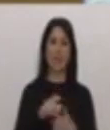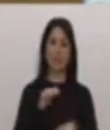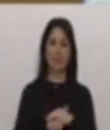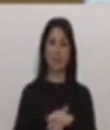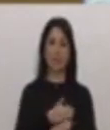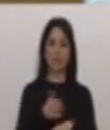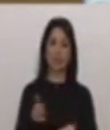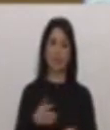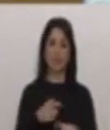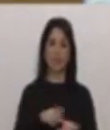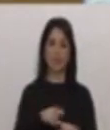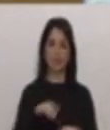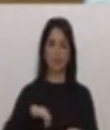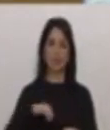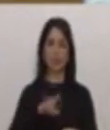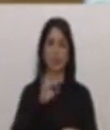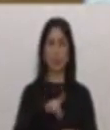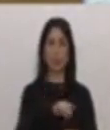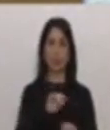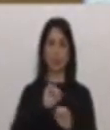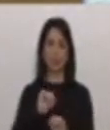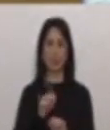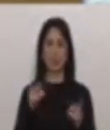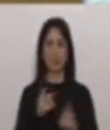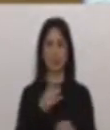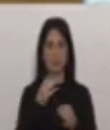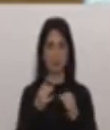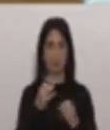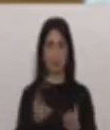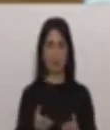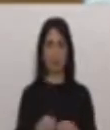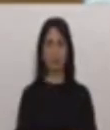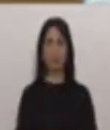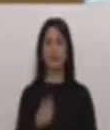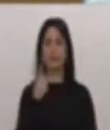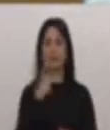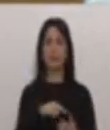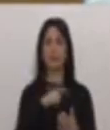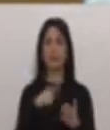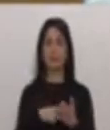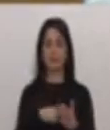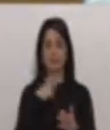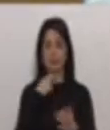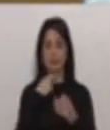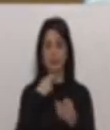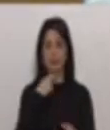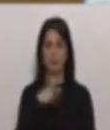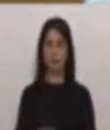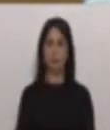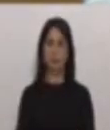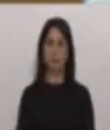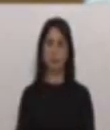და ვანდალიზმისგან მათი დაცვის საჭიროებაზე საუბარი. და ერთი საკითხზეც მინდა მივაქციო თქვენი ყურადღება.